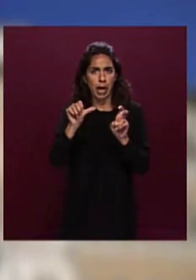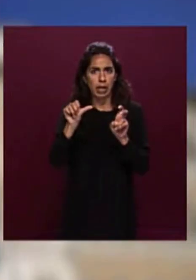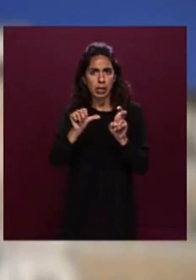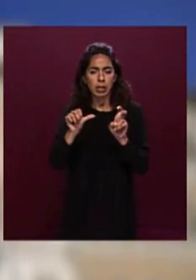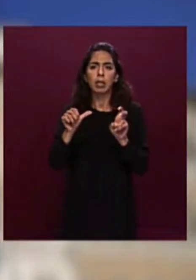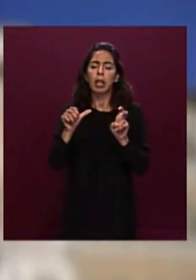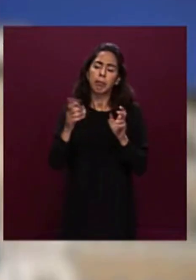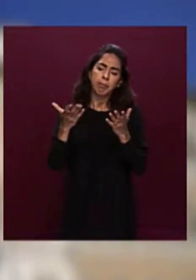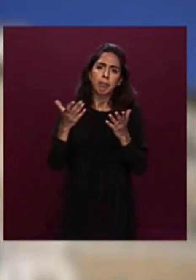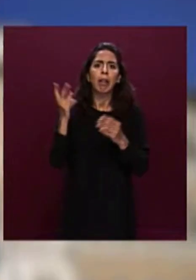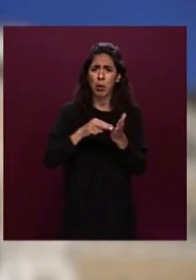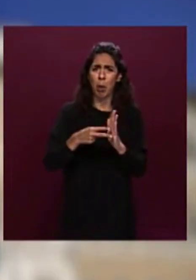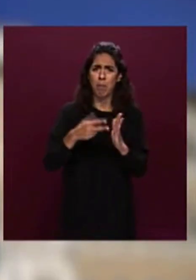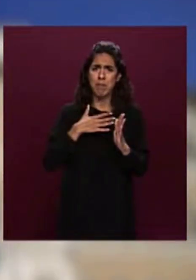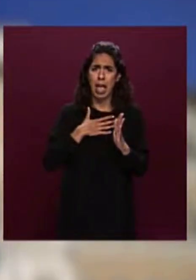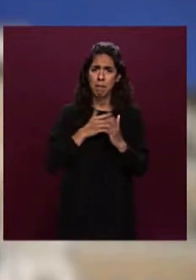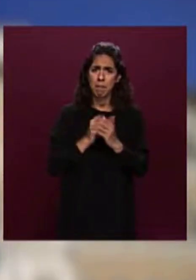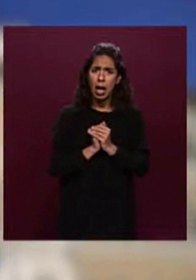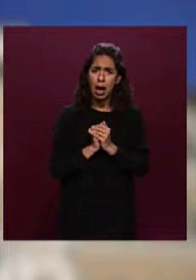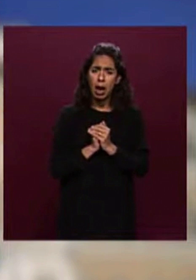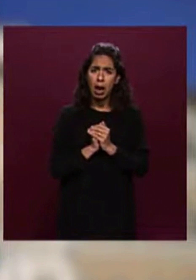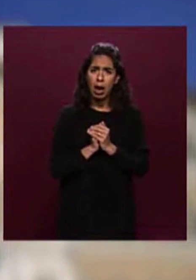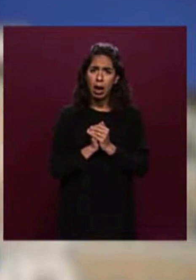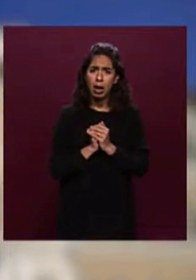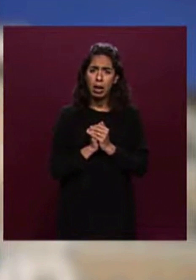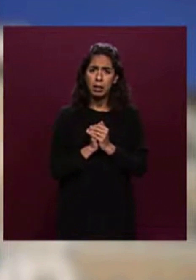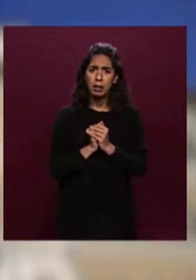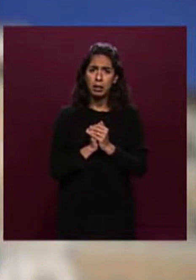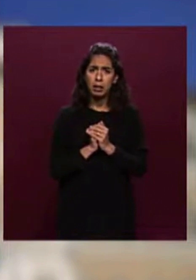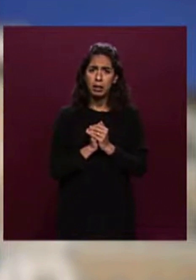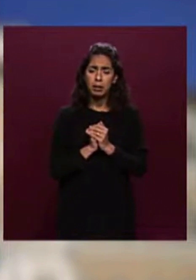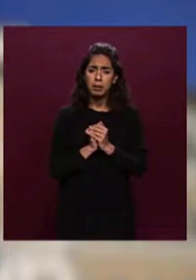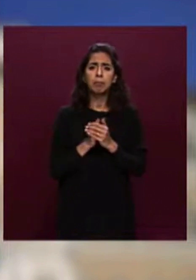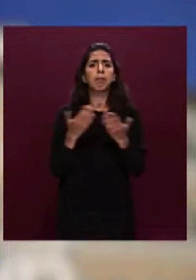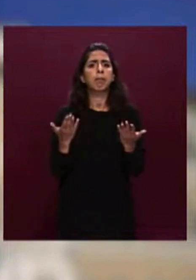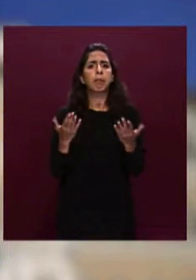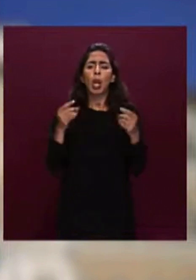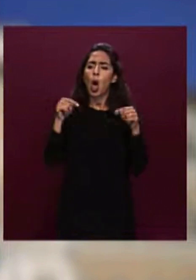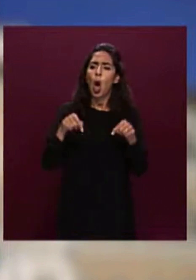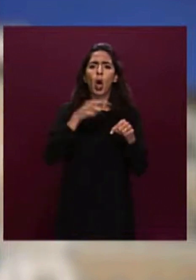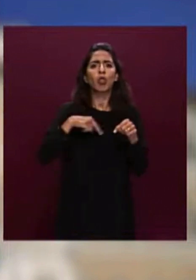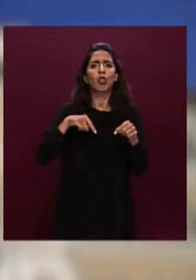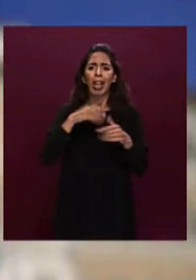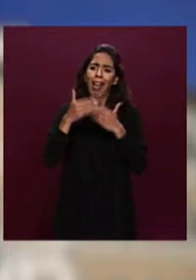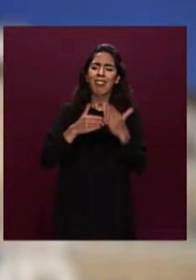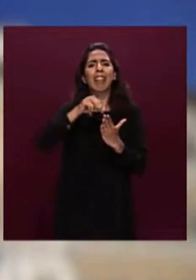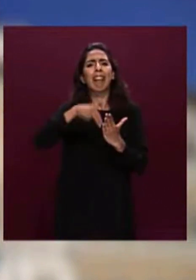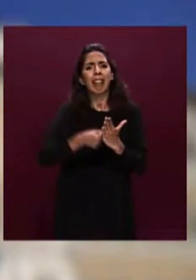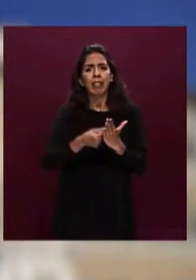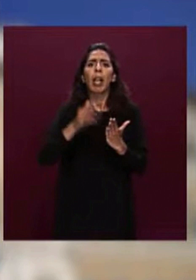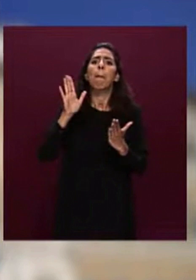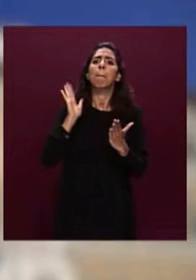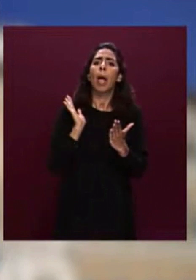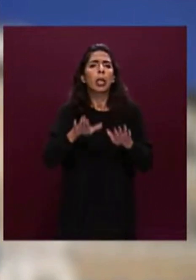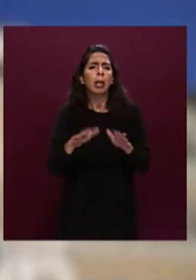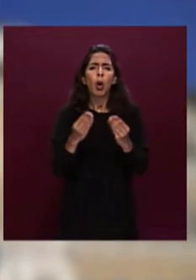non ho cambiato idea sul tema del MES, cioè ha senso che noi, diciamo, procediamo a una ratifica senza conoscere quale sia